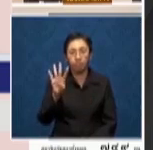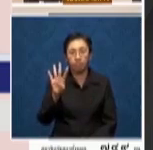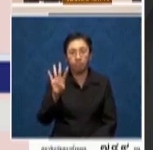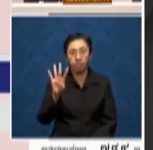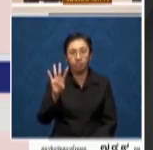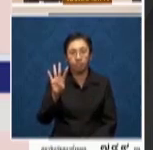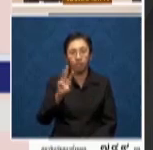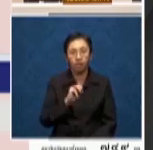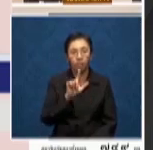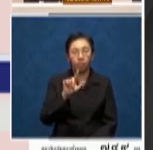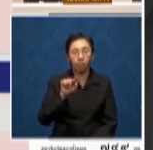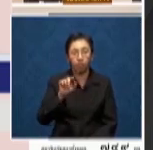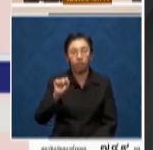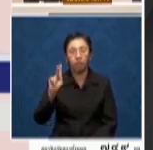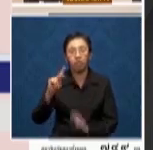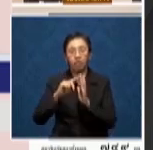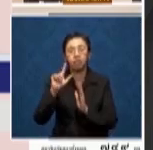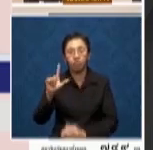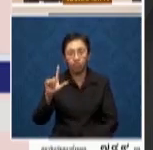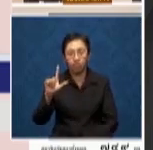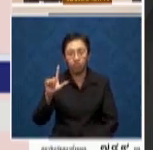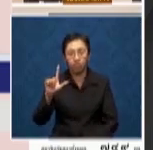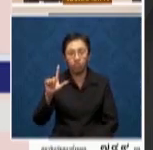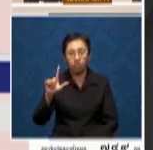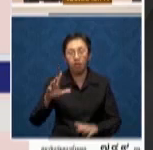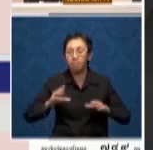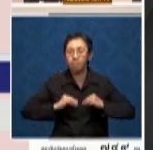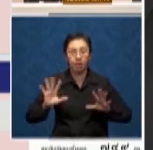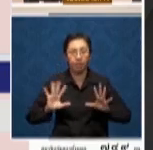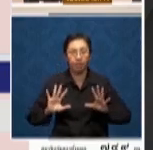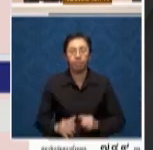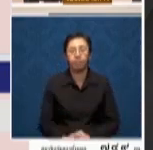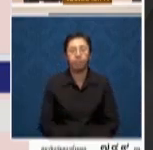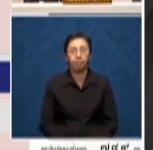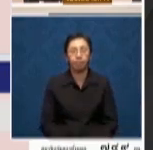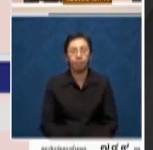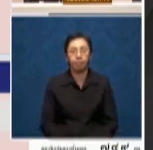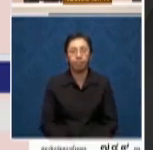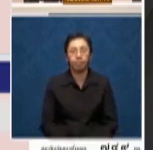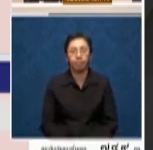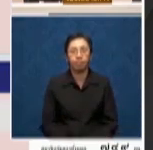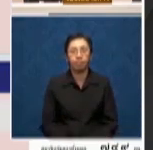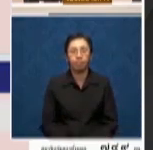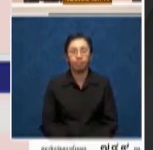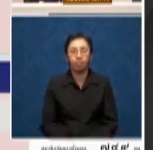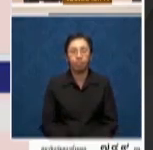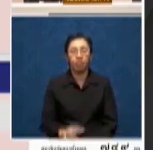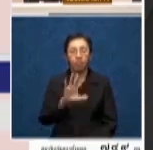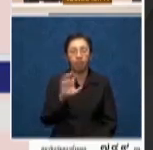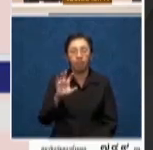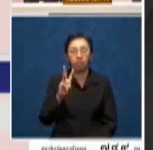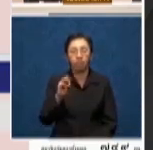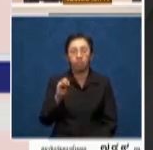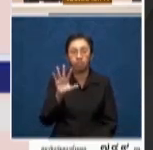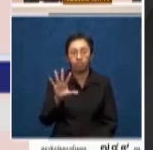เสนซึ่งเป็นเส้นทางผ่านหน้ารัฐสภามีการปิดสะพานลอยพร้อมกับติดป้ายระบุ ข้อความประกาศห้